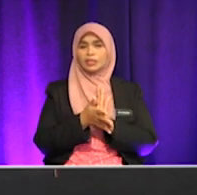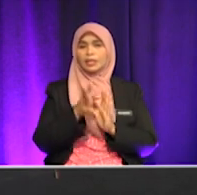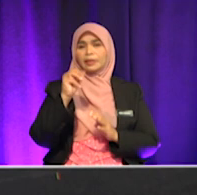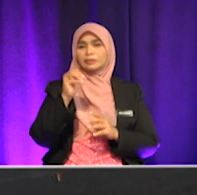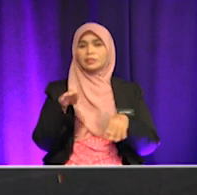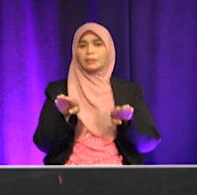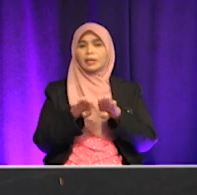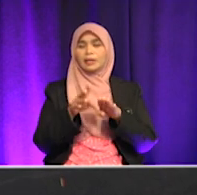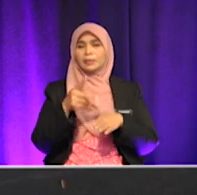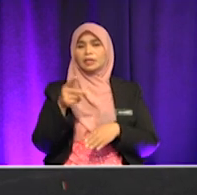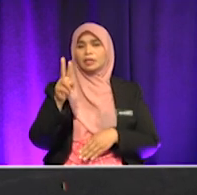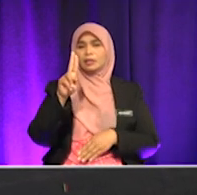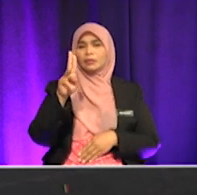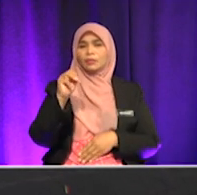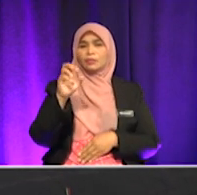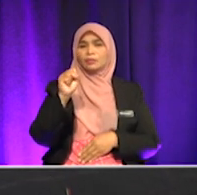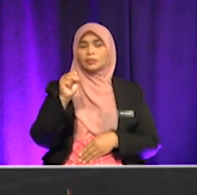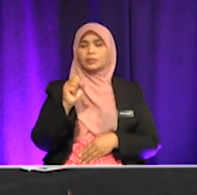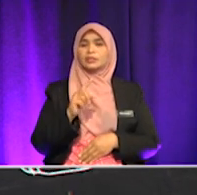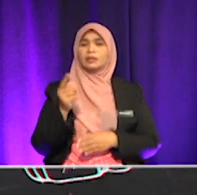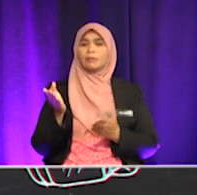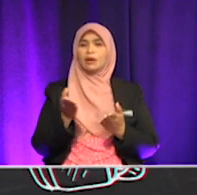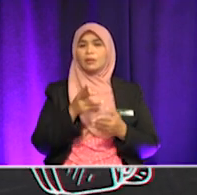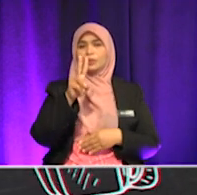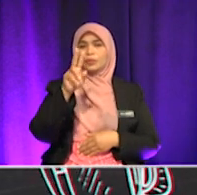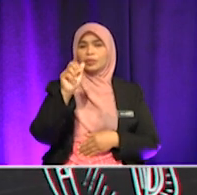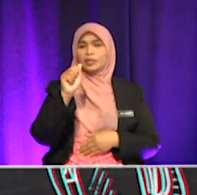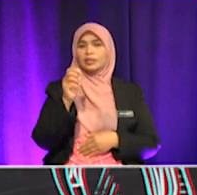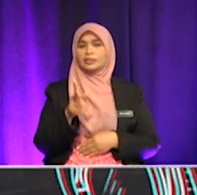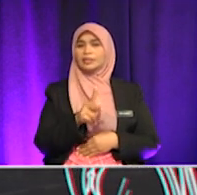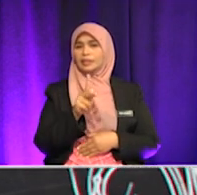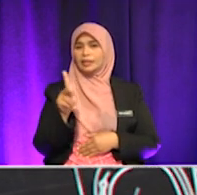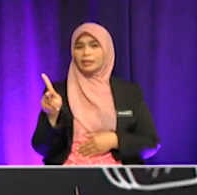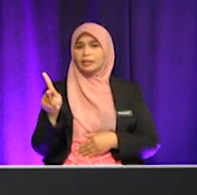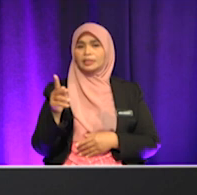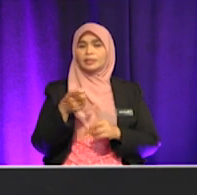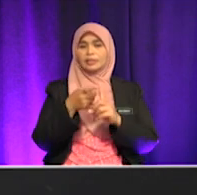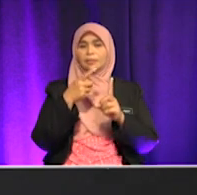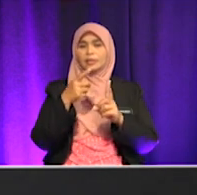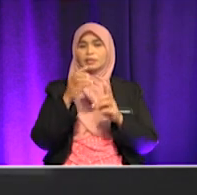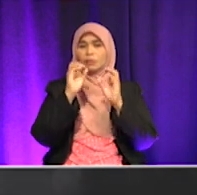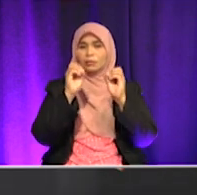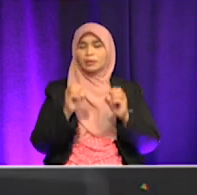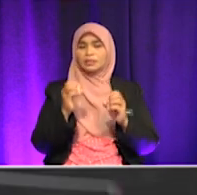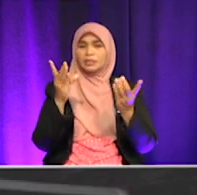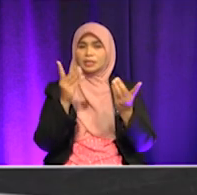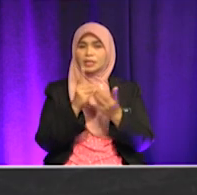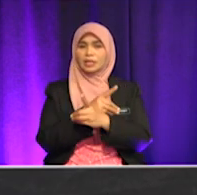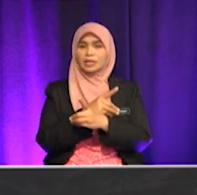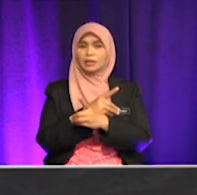rumus. Maka kita bawa 2A ke sebelah kanan. Okey, daripada operasi darab, bila